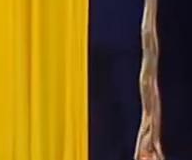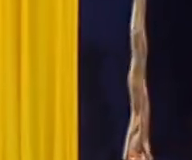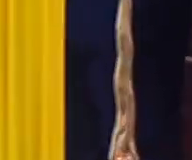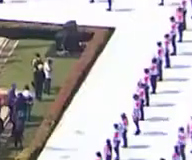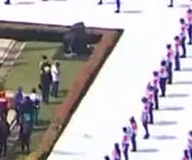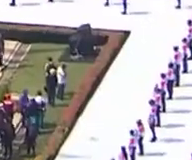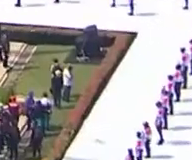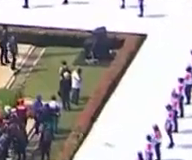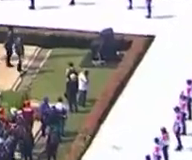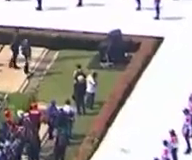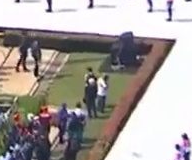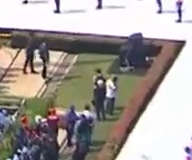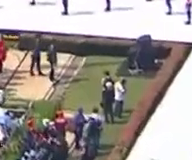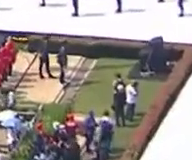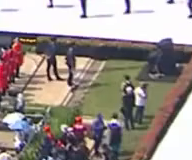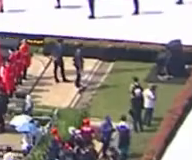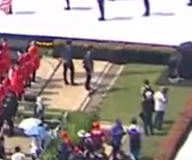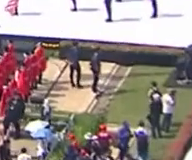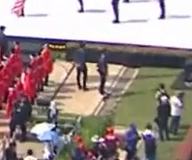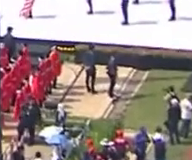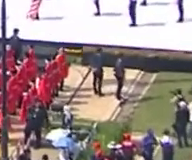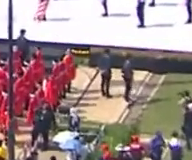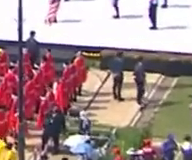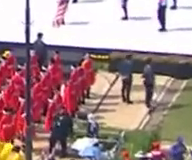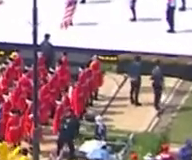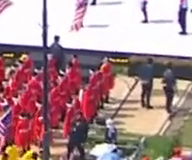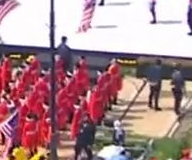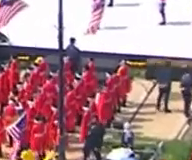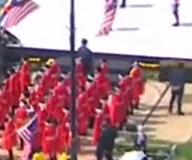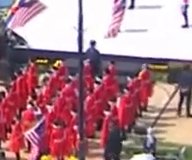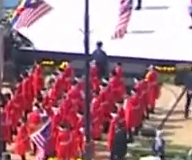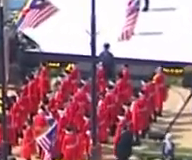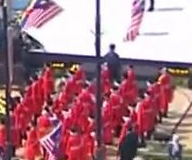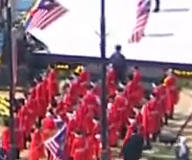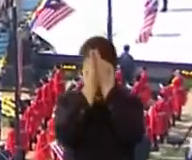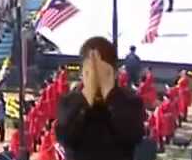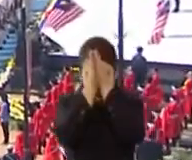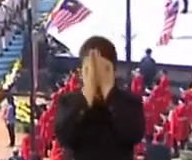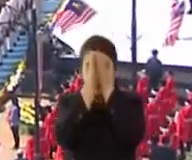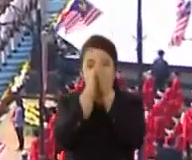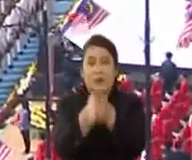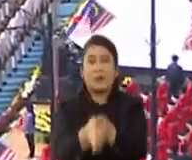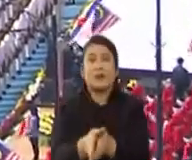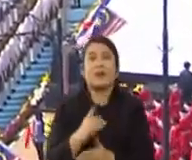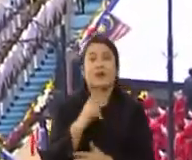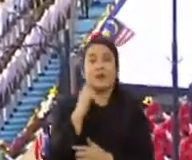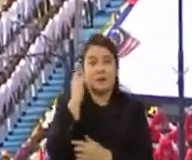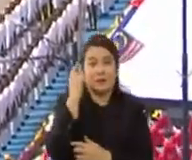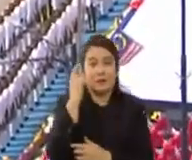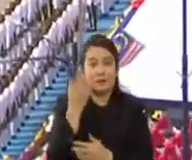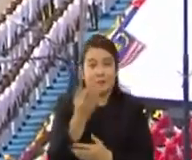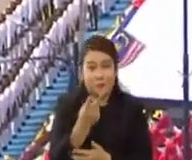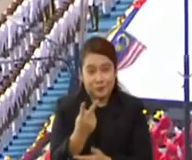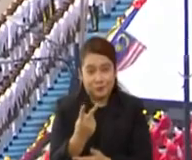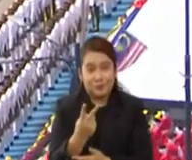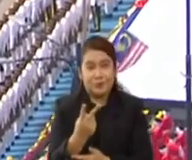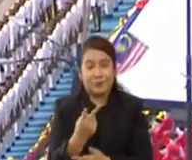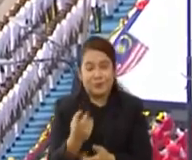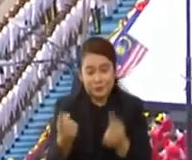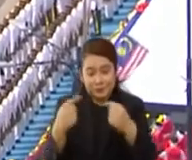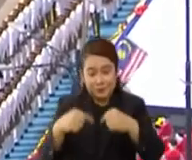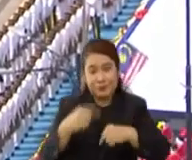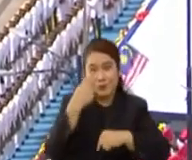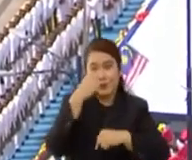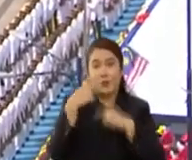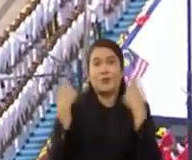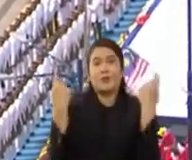Raja dan rakyat berpisah tiada, menjunjung kasih atas perkenan Tuanku berdua berangkat hadir meraikan Hari